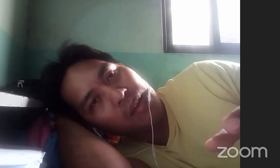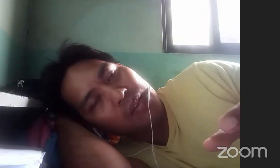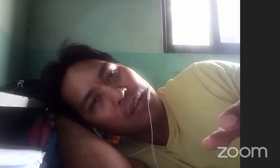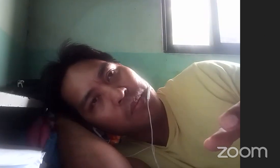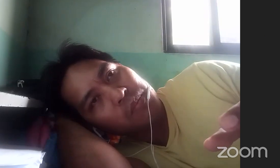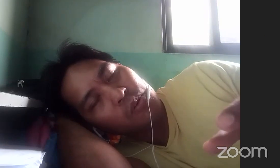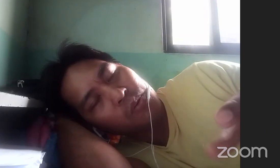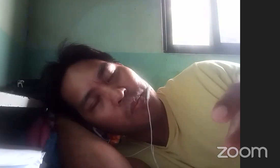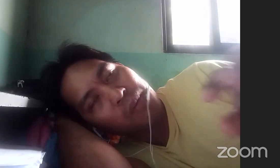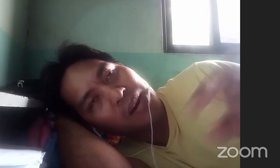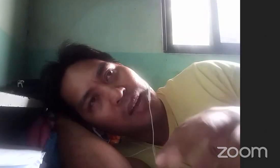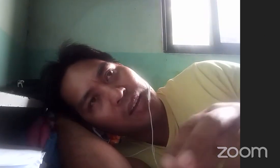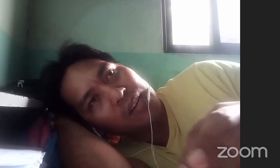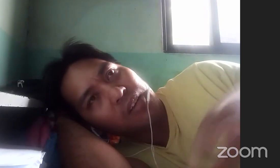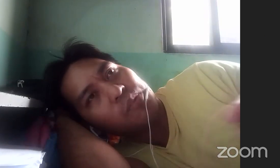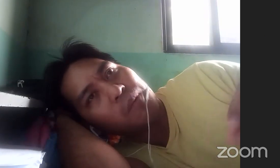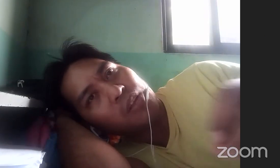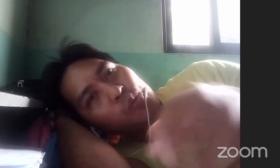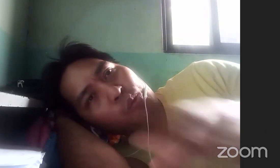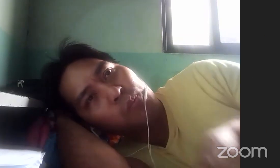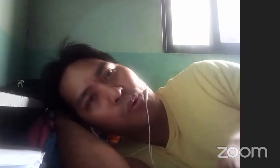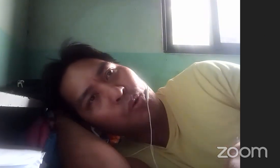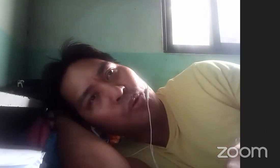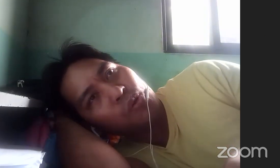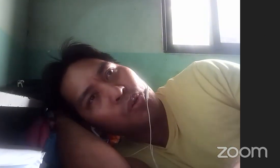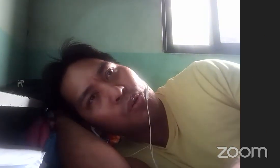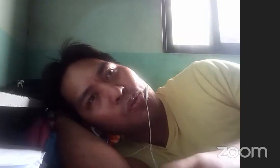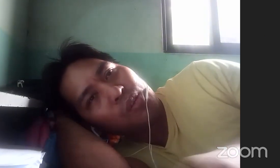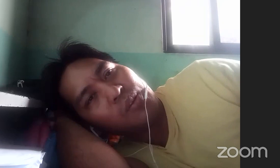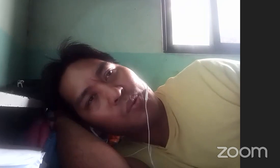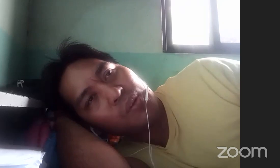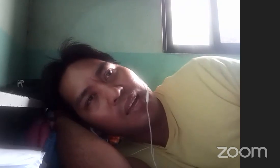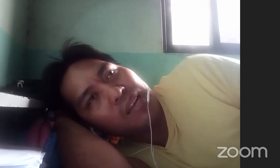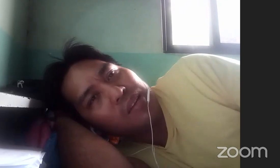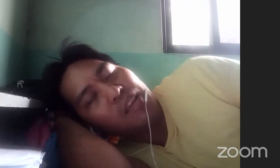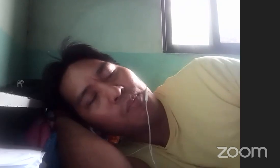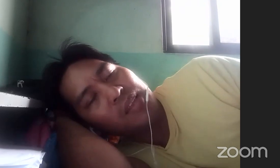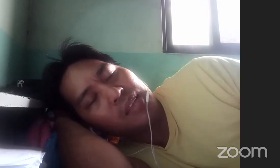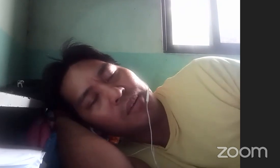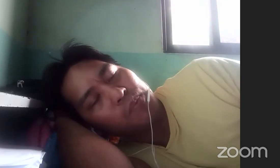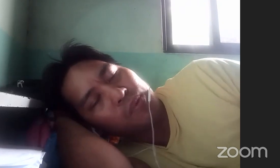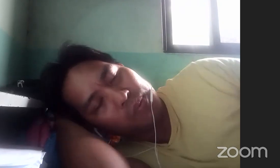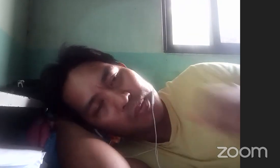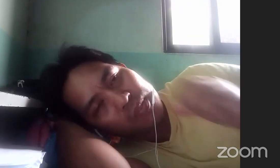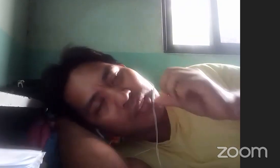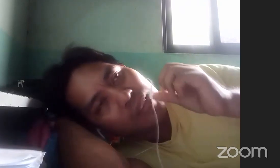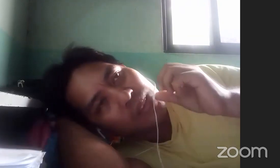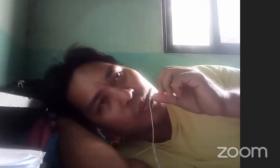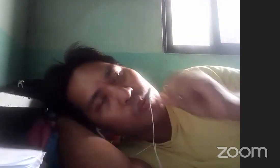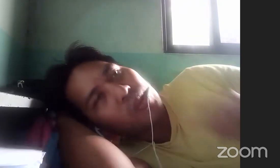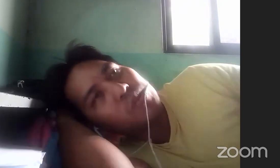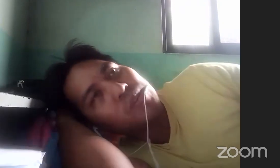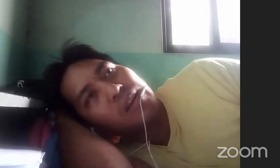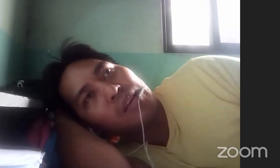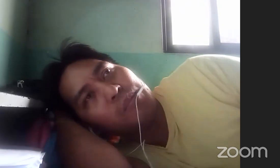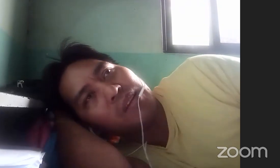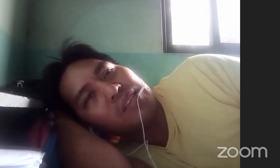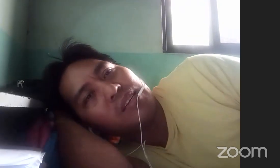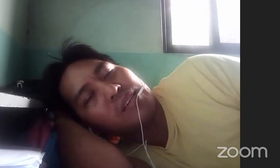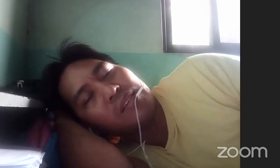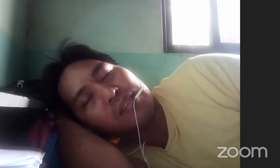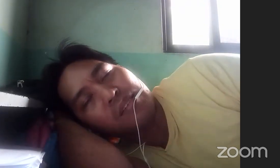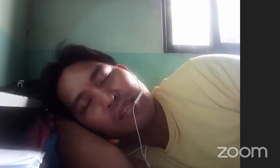problema yung bara ng mga tubo sa ano, kaya naibenta rin. Binenta